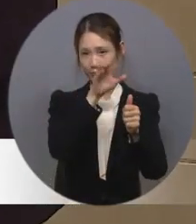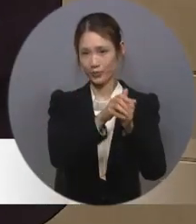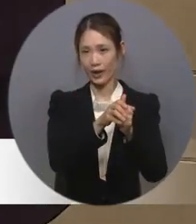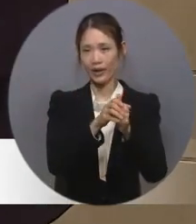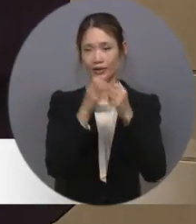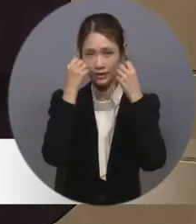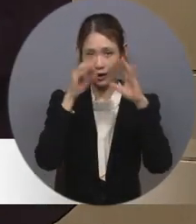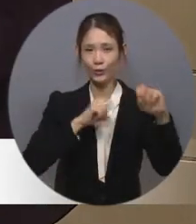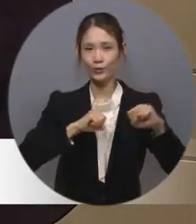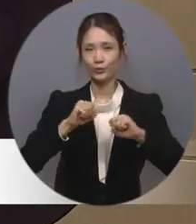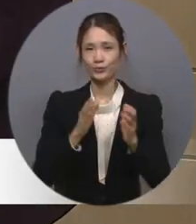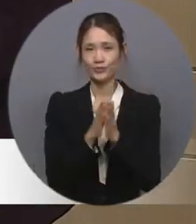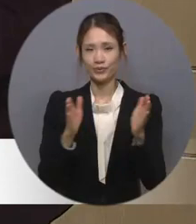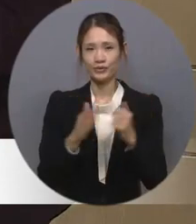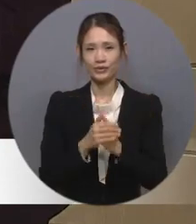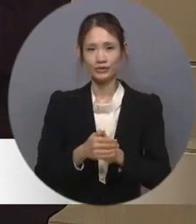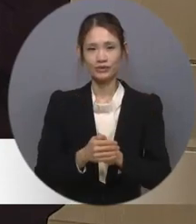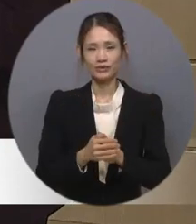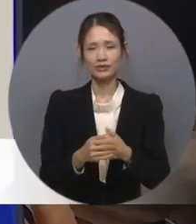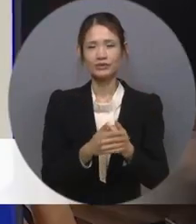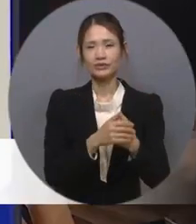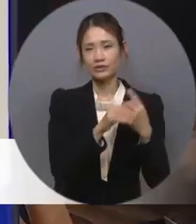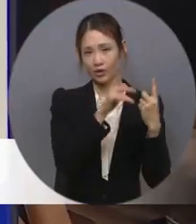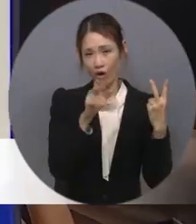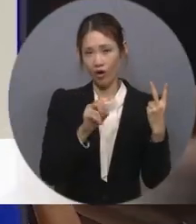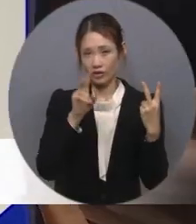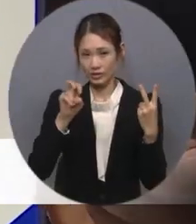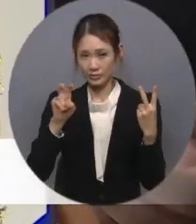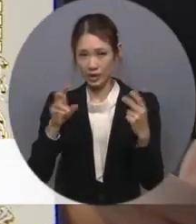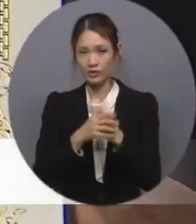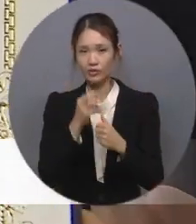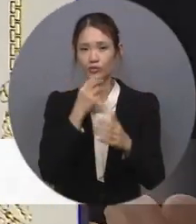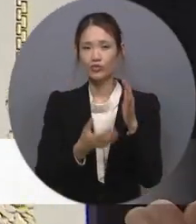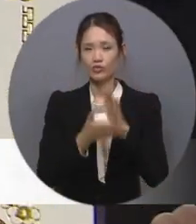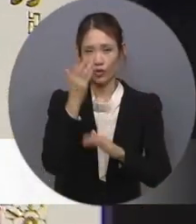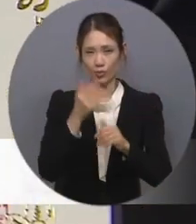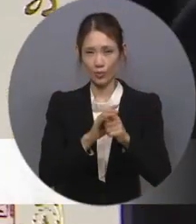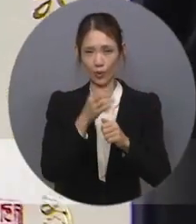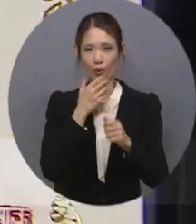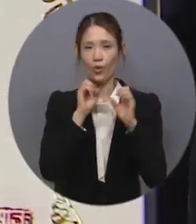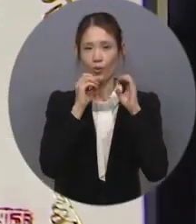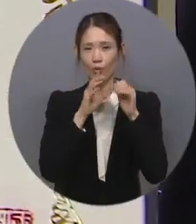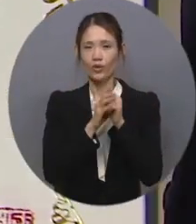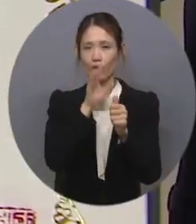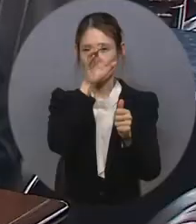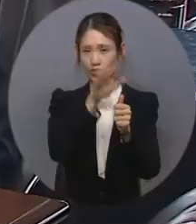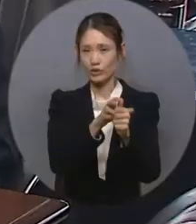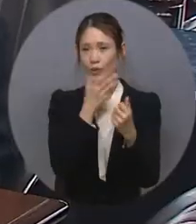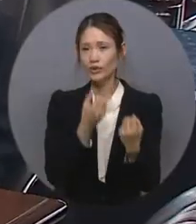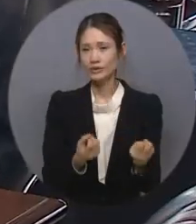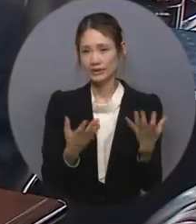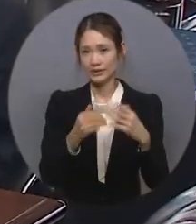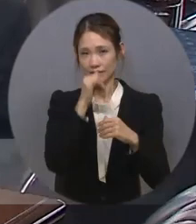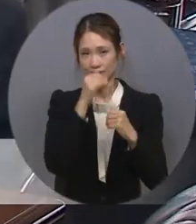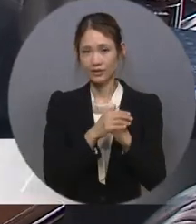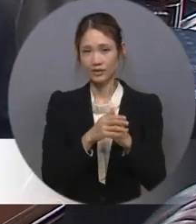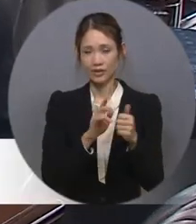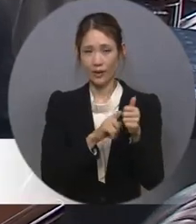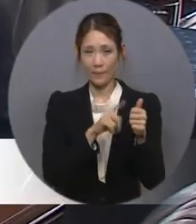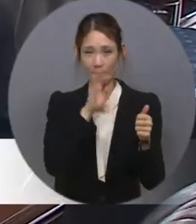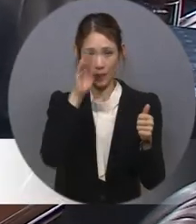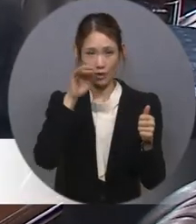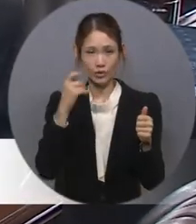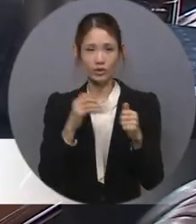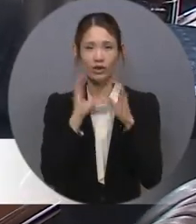지난 22일 서울 영등포구 복지TV 본사에서 홍보대사 위촉식이 열렸습니다. 박모세 씨는 태어날